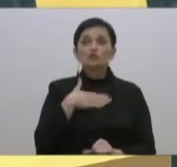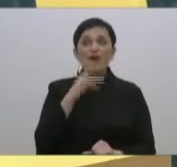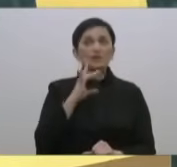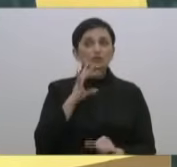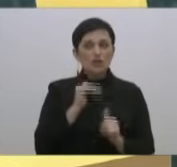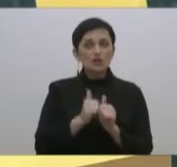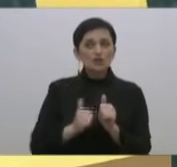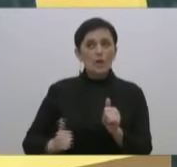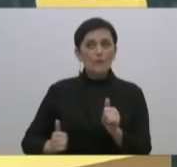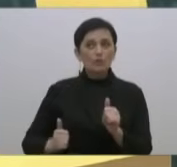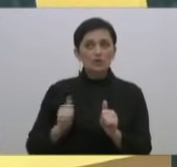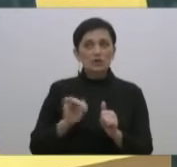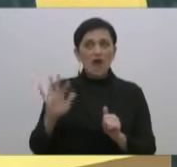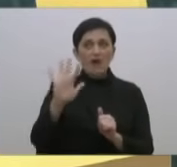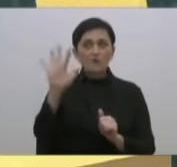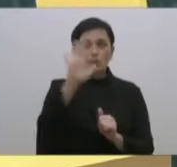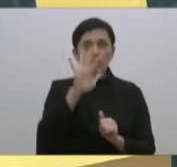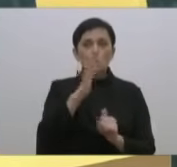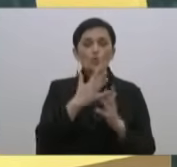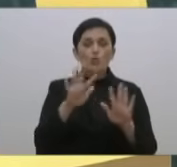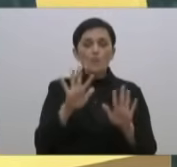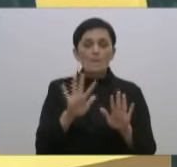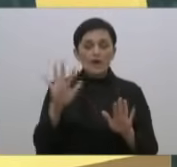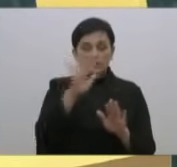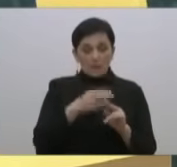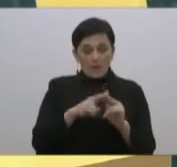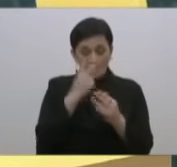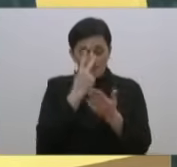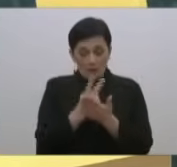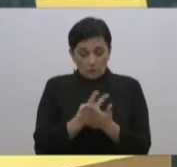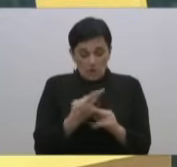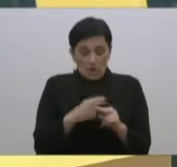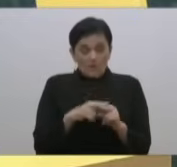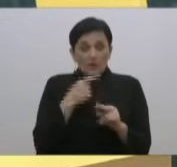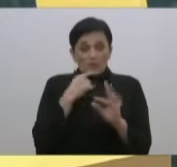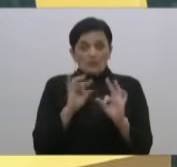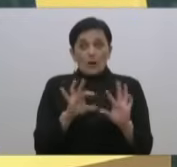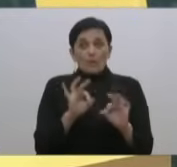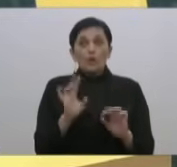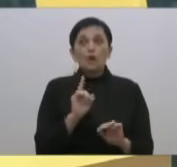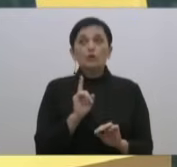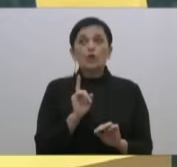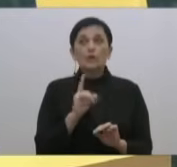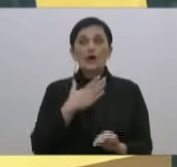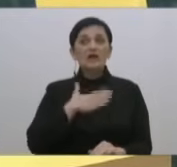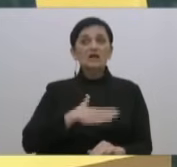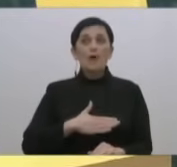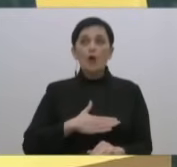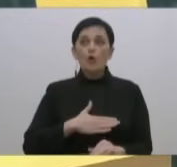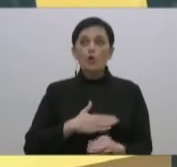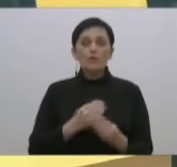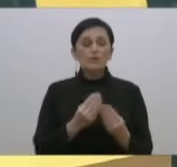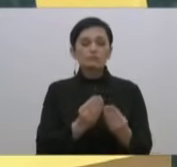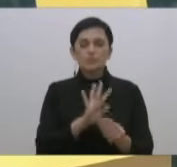ჯერ მაინც ჩამორჩებით ევროპული ქვეყნების უმეტესობას ამ მაჩვენებლით და სწორედ ამას ვამბობ, რომ კმაყოფილება არ